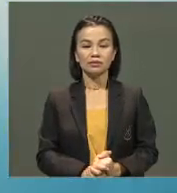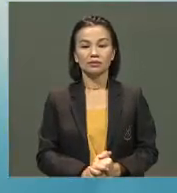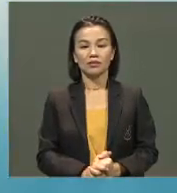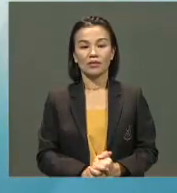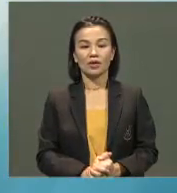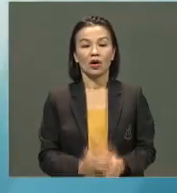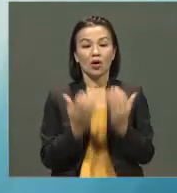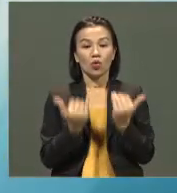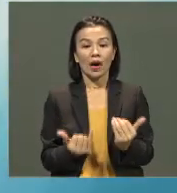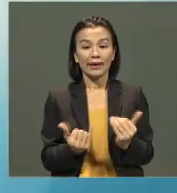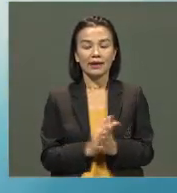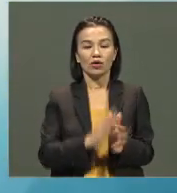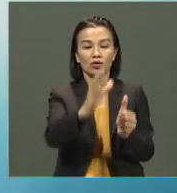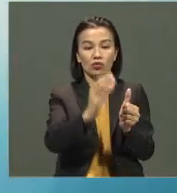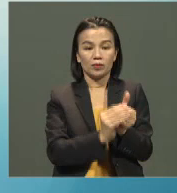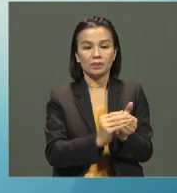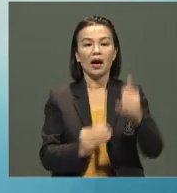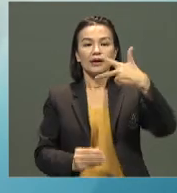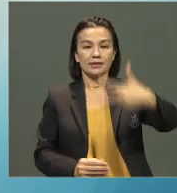เรามาดูรายงานก่อนเลยครับวันนี้ 3